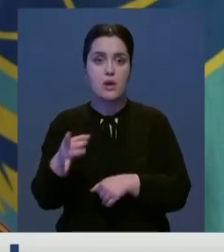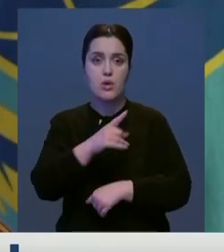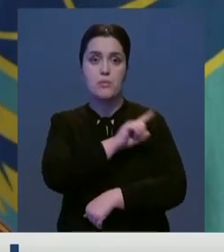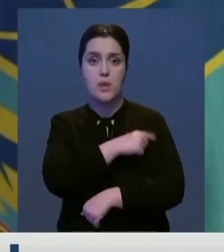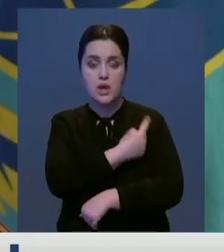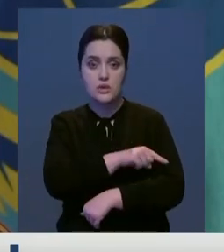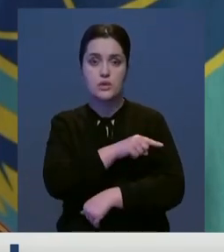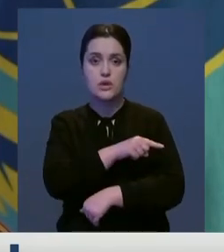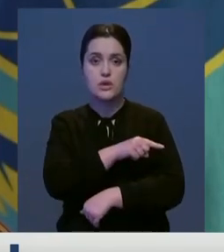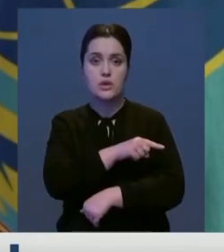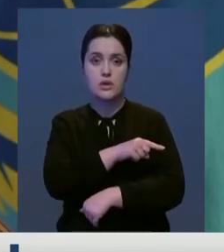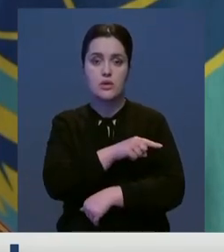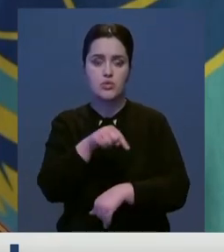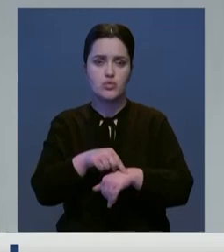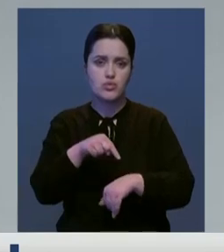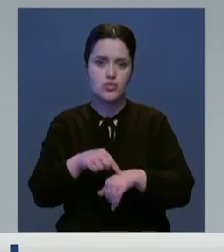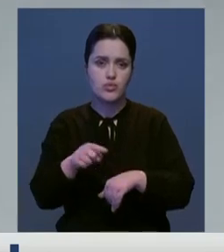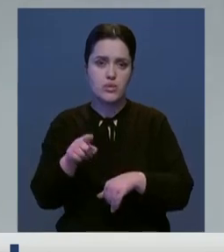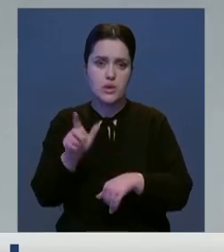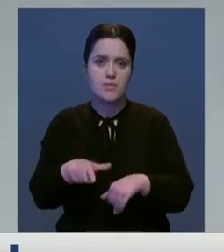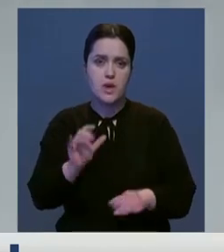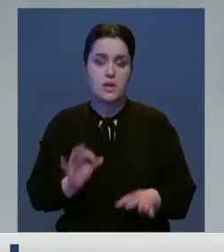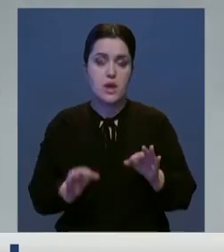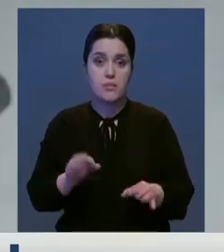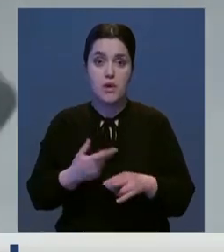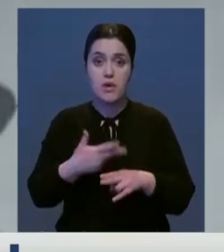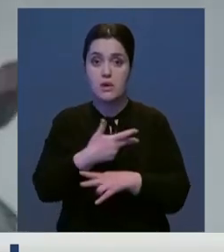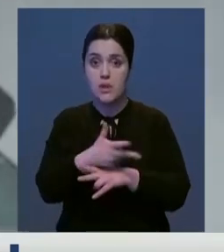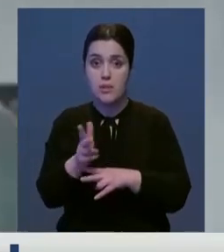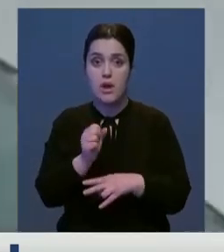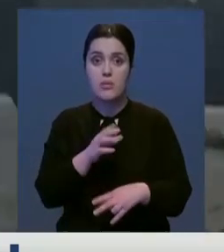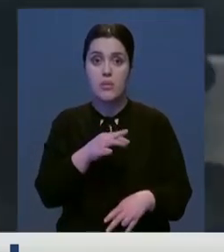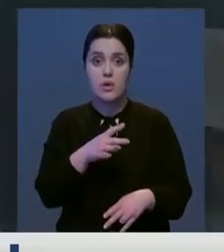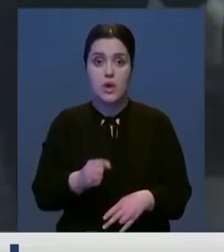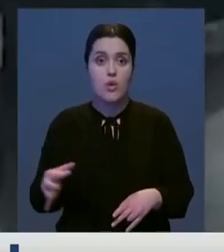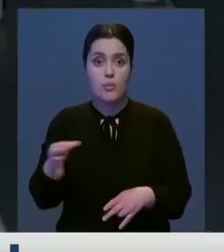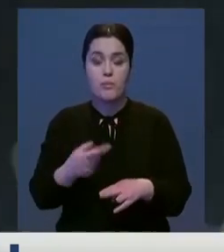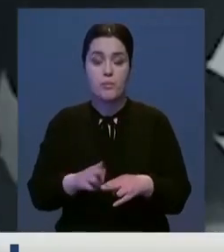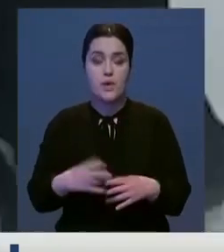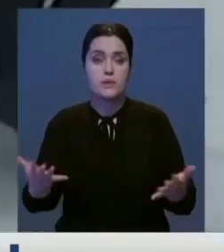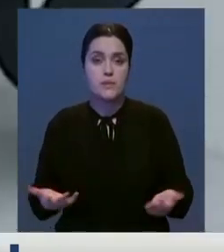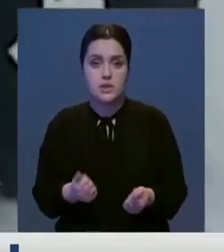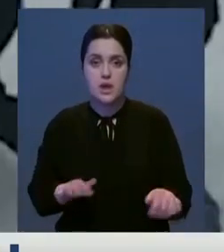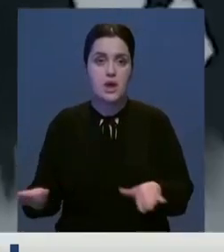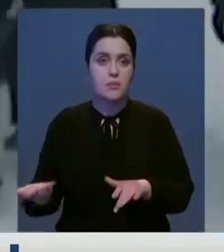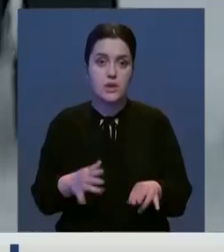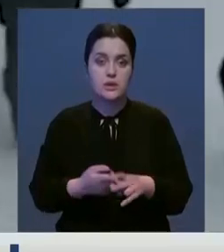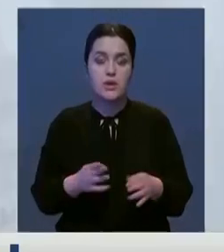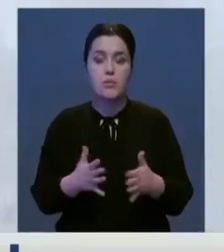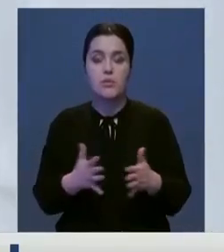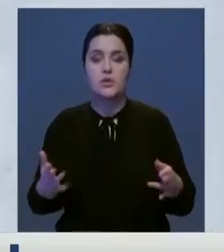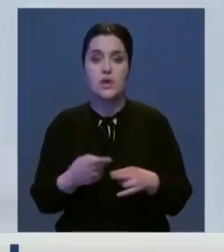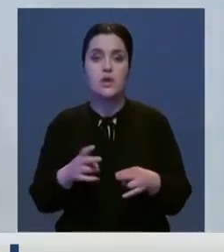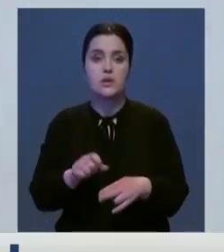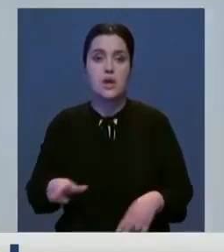больницу, но, в принципе, себя чувствуют хорошо. А эти кадры уже из Акмолинской области. Здесь спасательные операции преимущественно развернулись